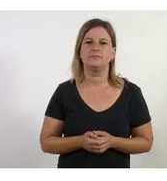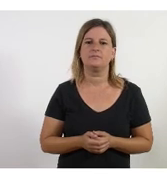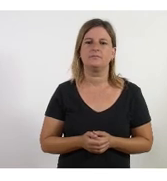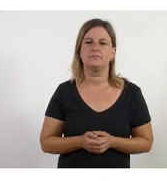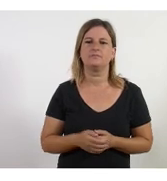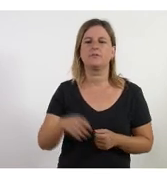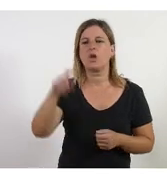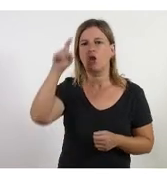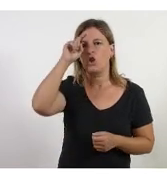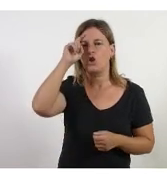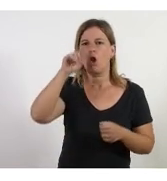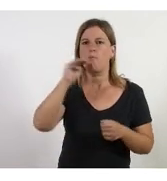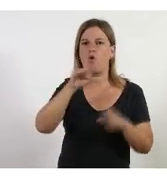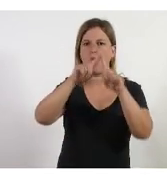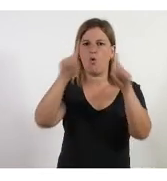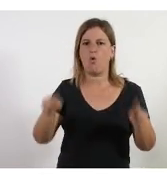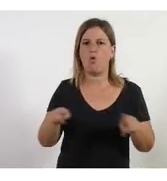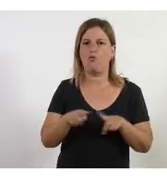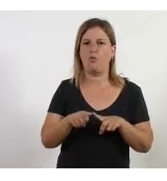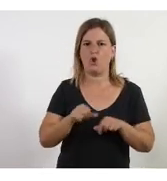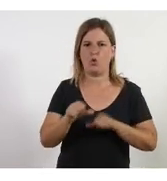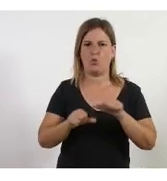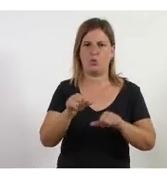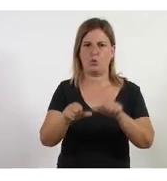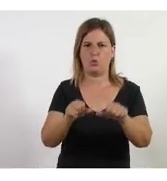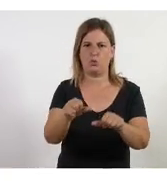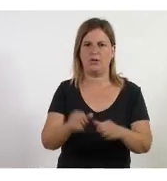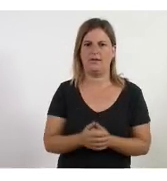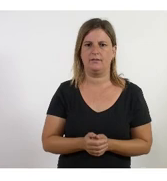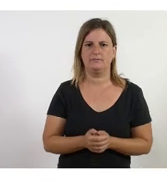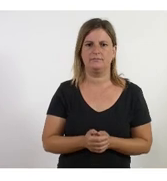ruta. En treure l'atenció